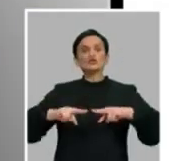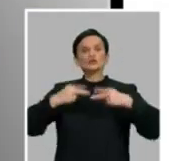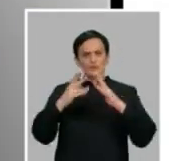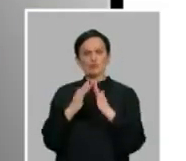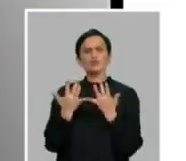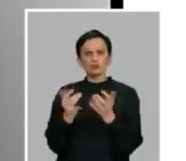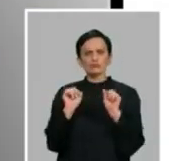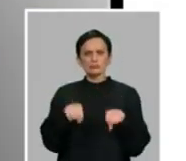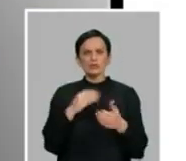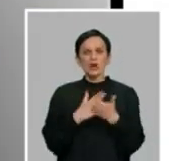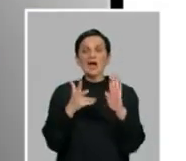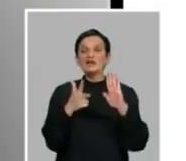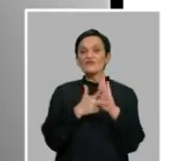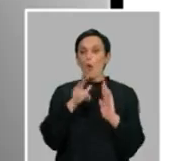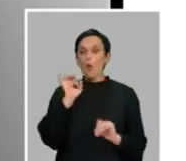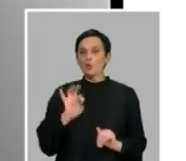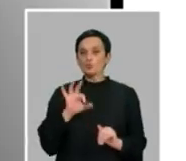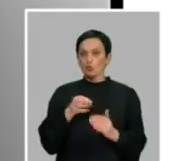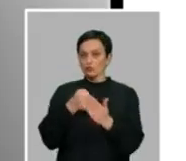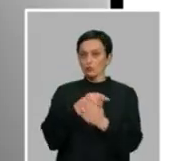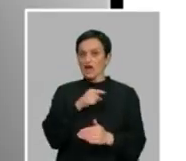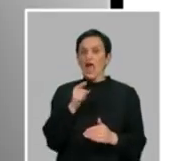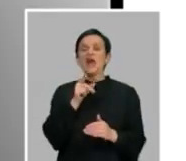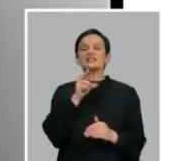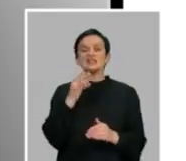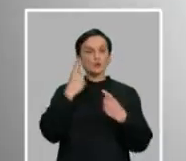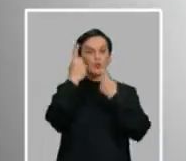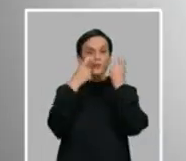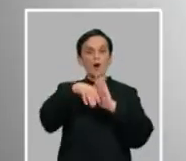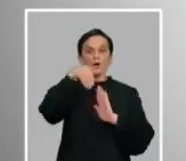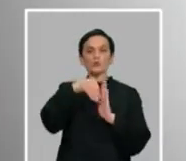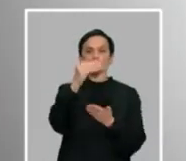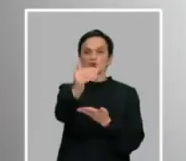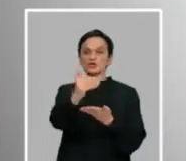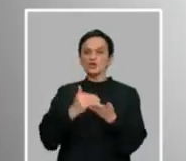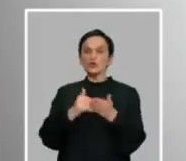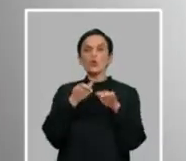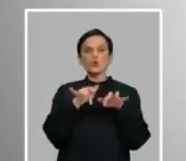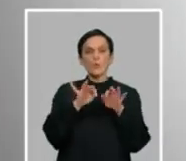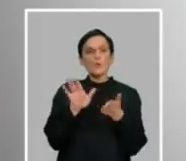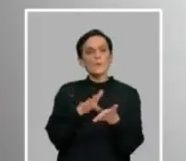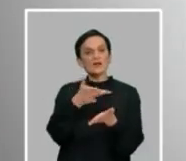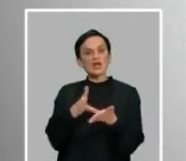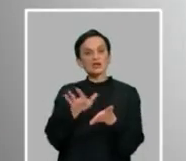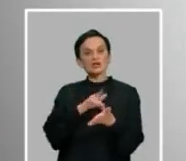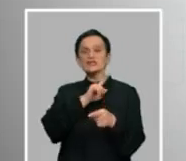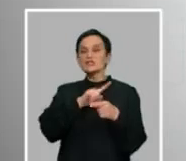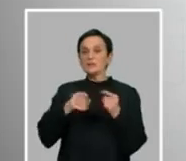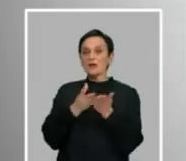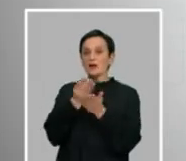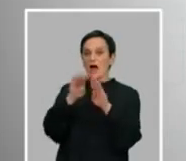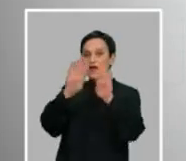სასწრაფოდ მოხდება რეაგირება, რომ გაირკვეს სწრაფი წესით, რატომ არ ვართ ამ უბანზე და თუ ამ უბანზე არ ვართ, მაშინ რომელ უბანზე ვართ?